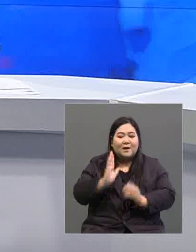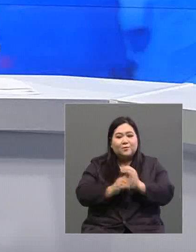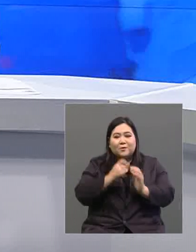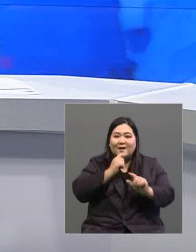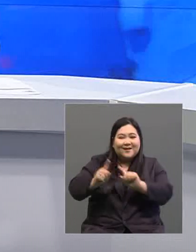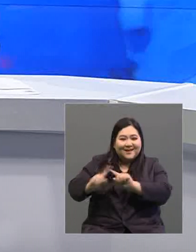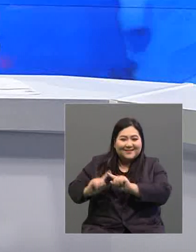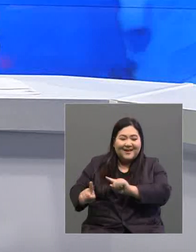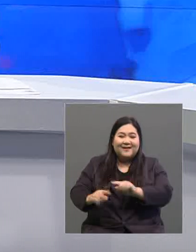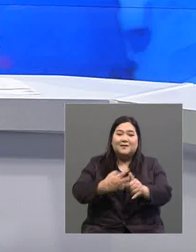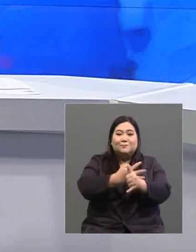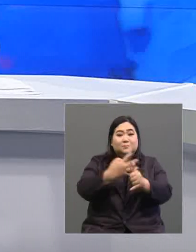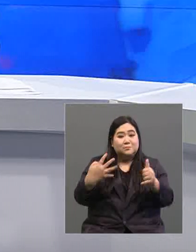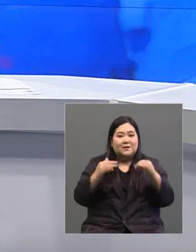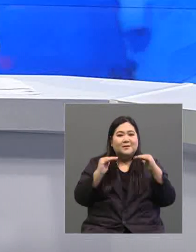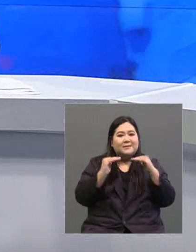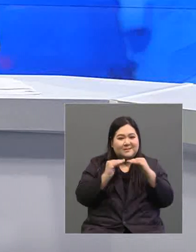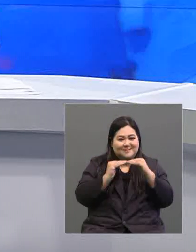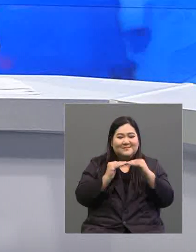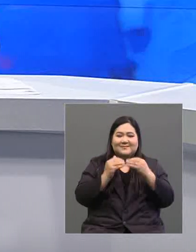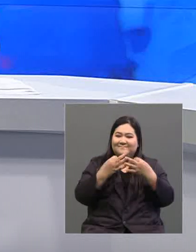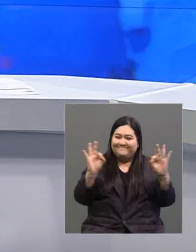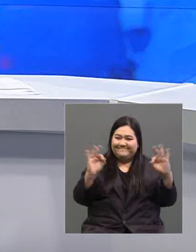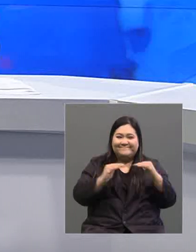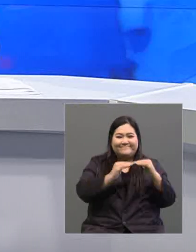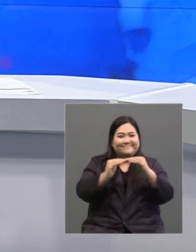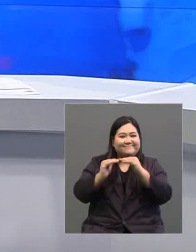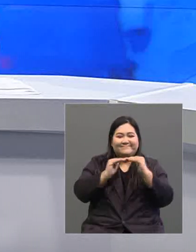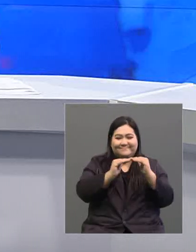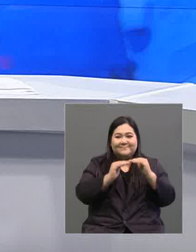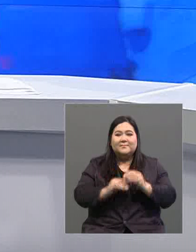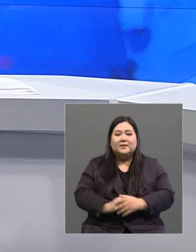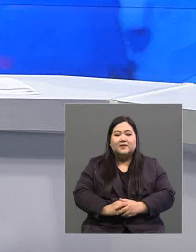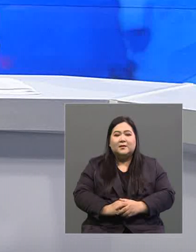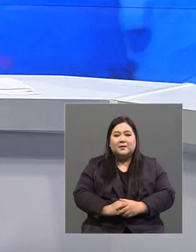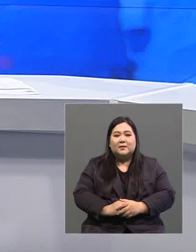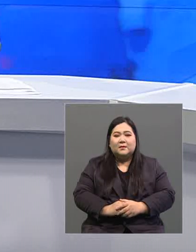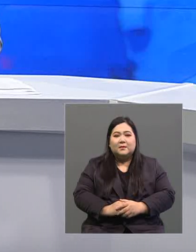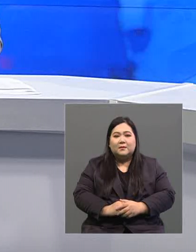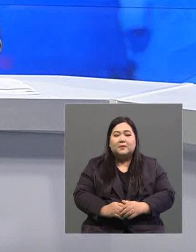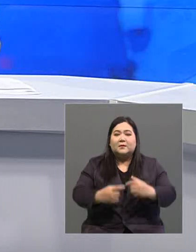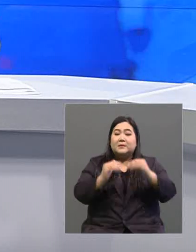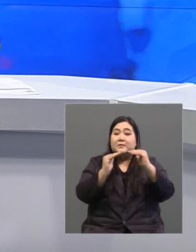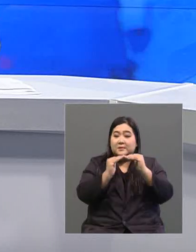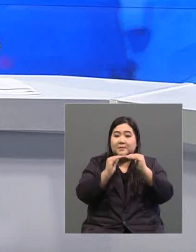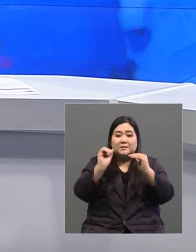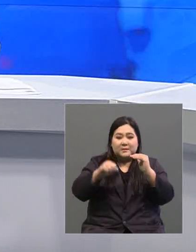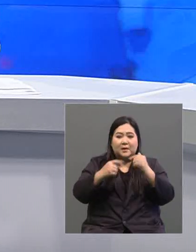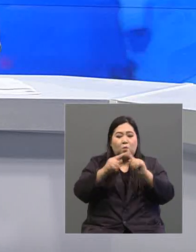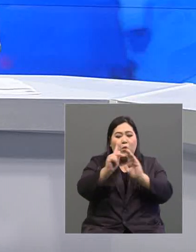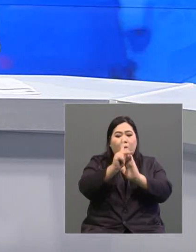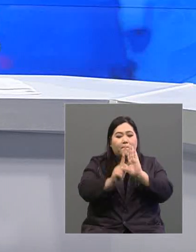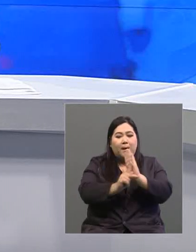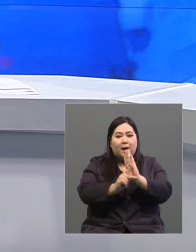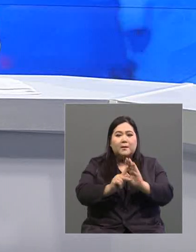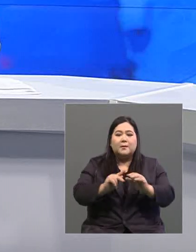เพศเนี่ยนะฮะก็มีสิทธิเสรีภาพแต่ว่าในสิทธิเสรีภาพเนี่ยมันก็ยังมีเกี่ยวกับเรื่องของตัวบทกฎหมายที่ยังไม่บังคับ